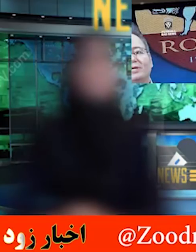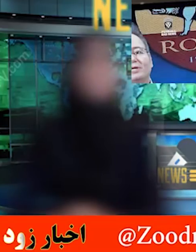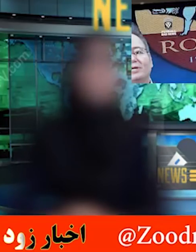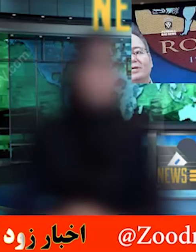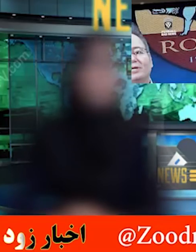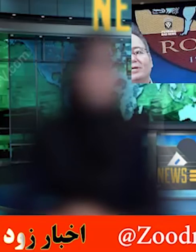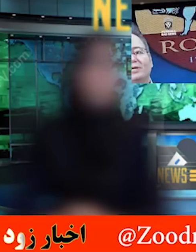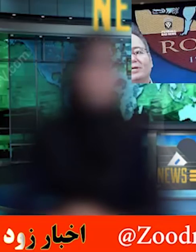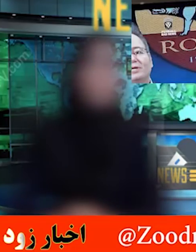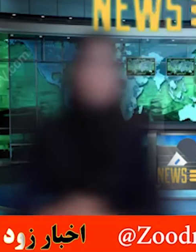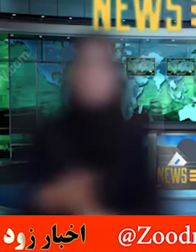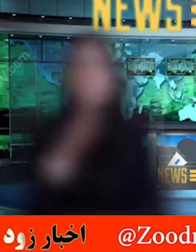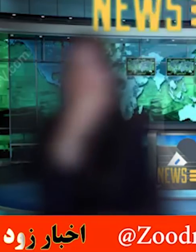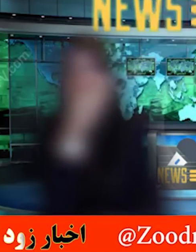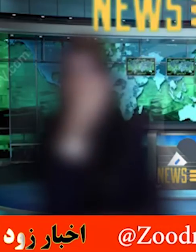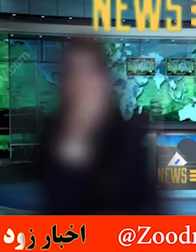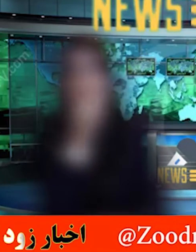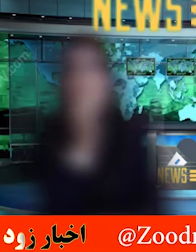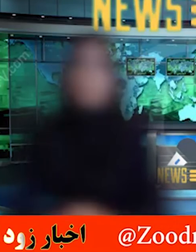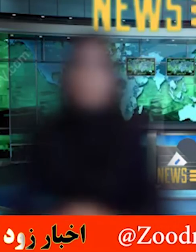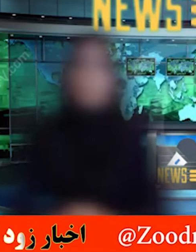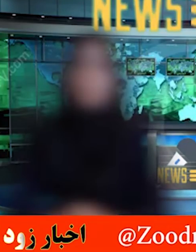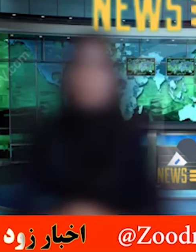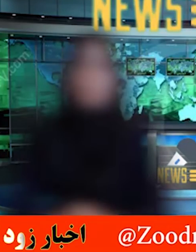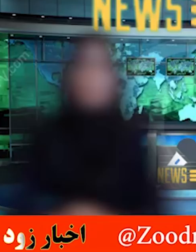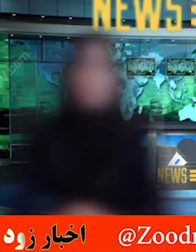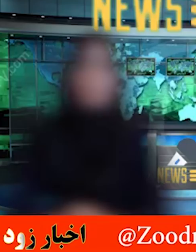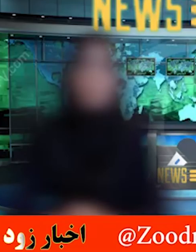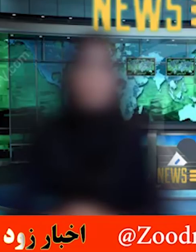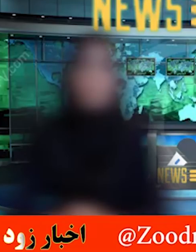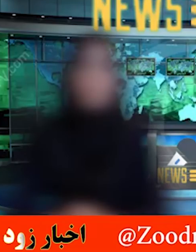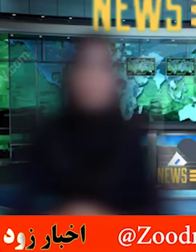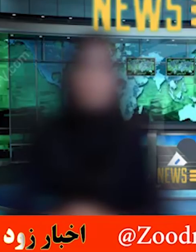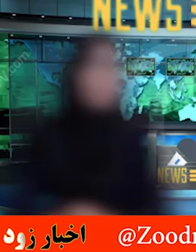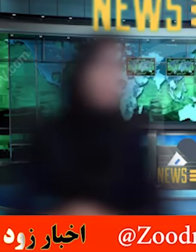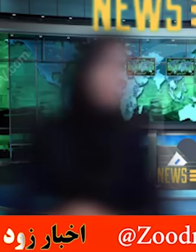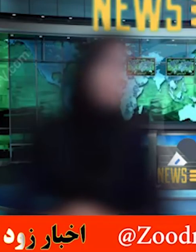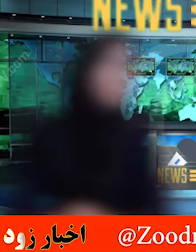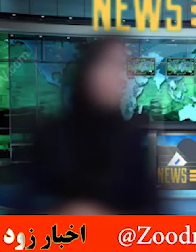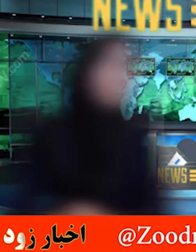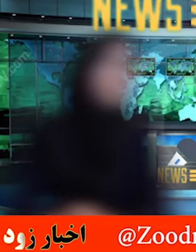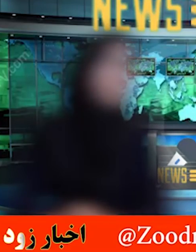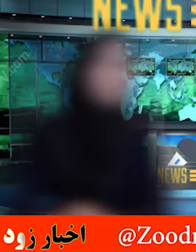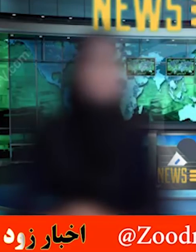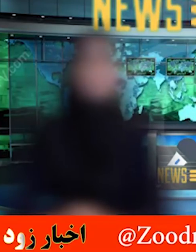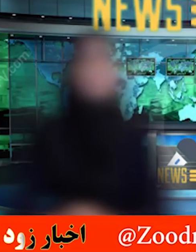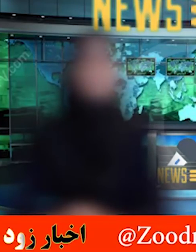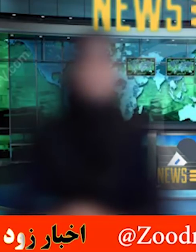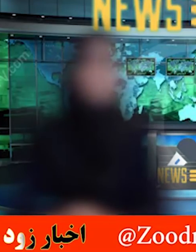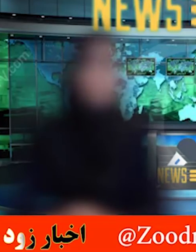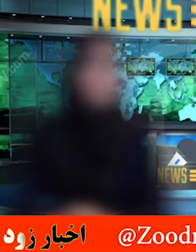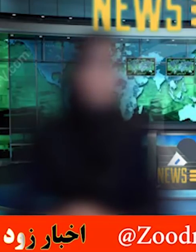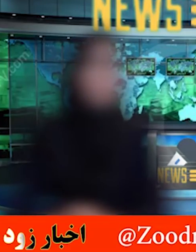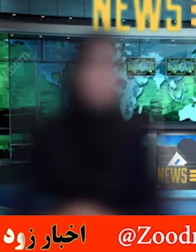زینپس به جای کلمه پستانداران از شیرداران یا جاشیری استفاده شده و واردات پستونک تا